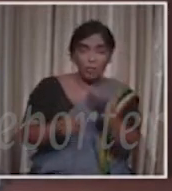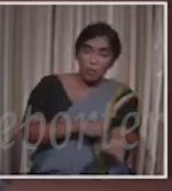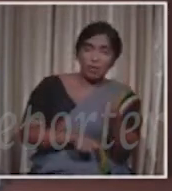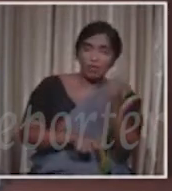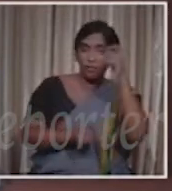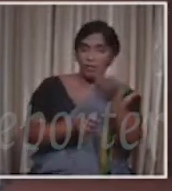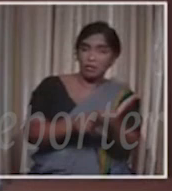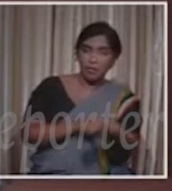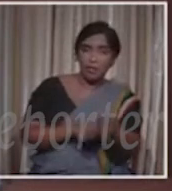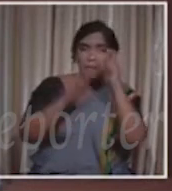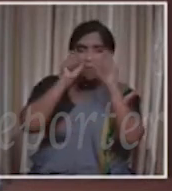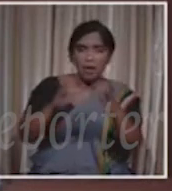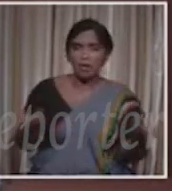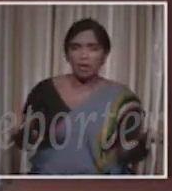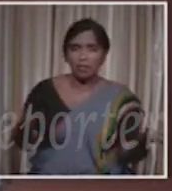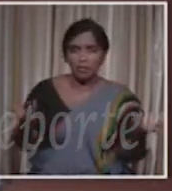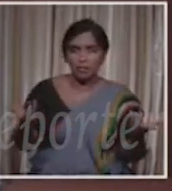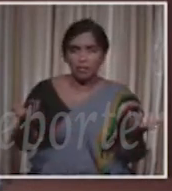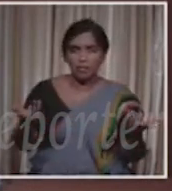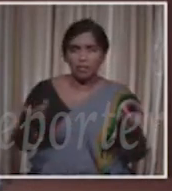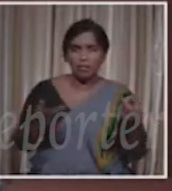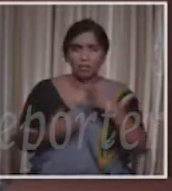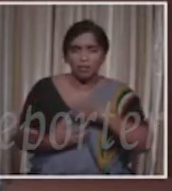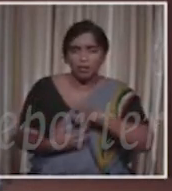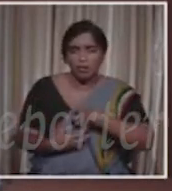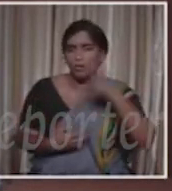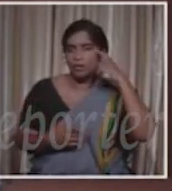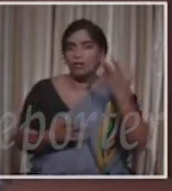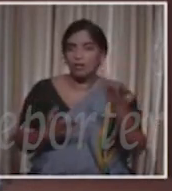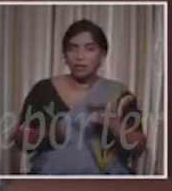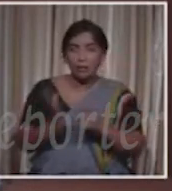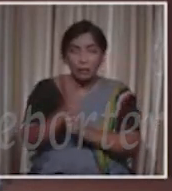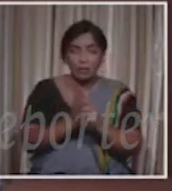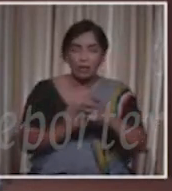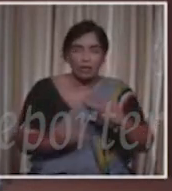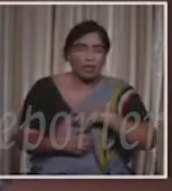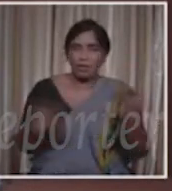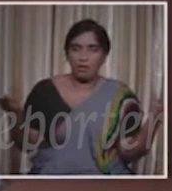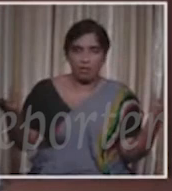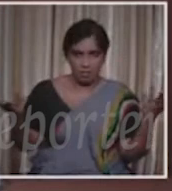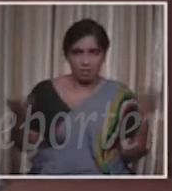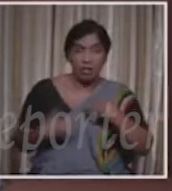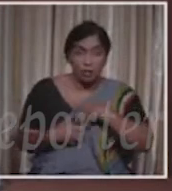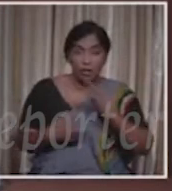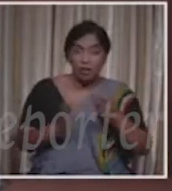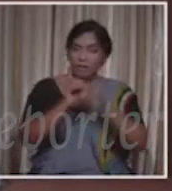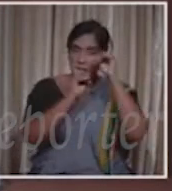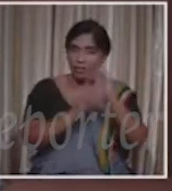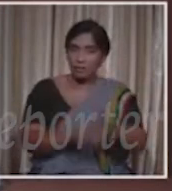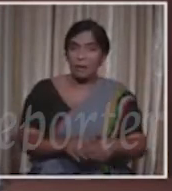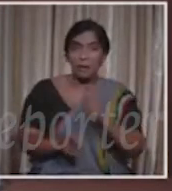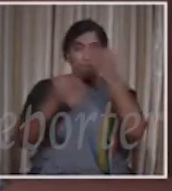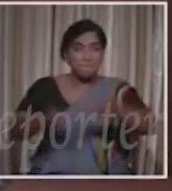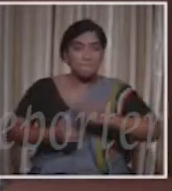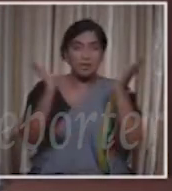තියෙන කෙනස් කෙනෙක් තරුණියකට වට වෙලා පොළු වලින් පහර දෙනකොට කවුද බලන් ඉන්නේ කාටද උණු වෙන්නේ උණු වෙන්නේ මැරයන්ට විතරයි